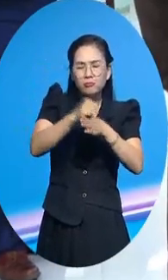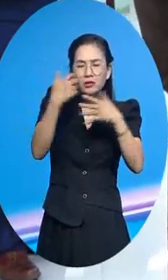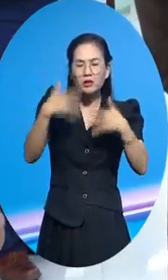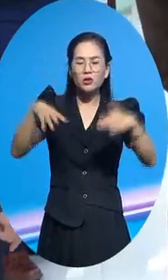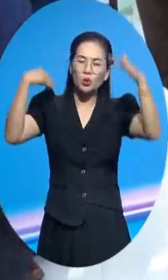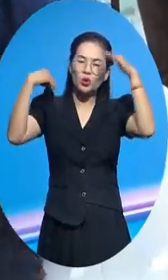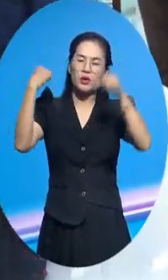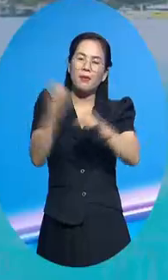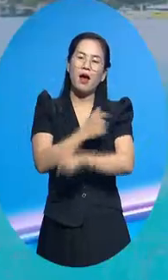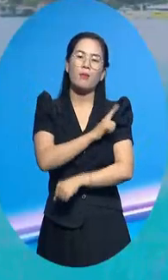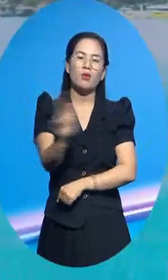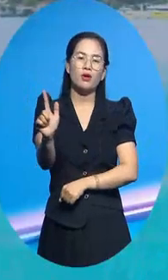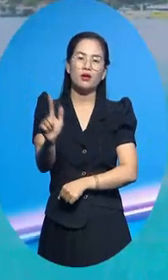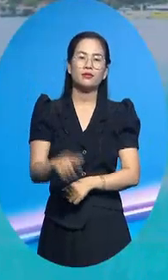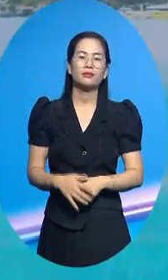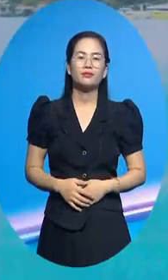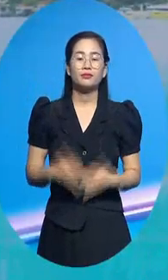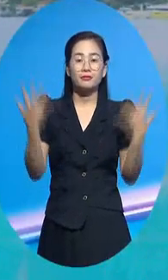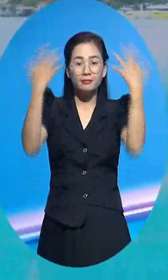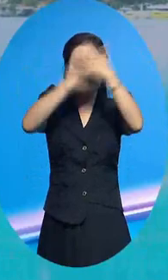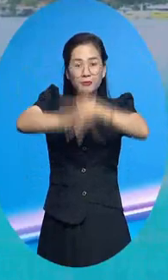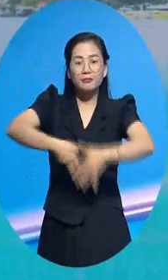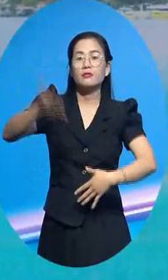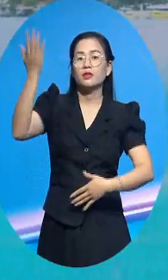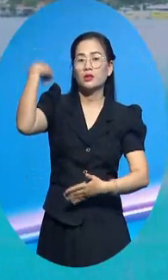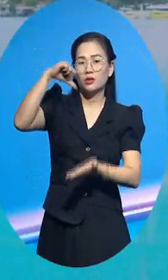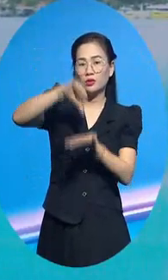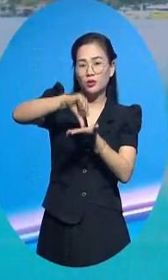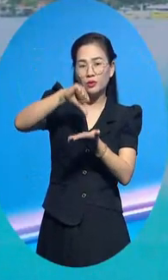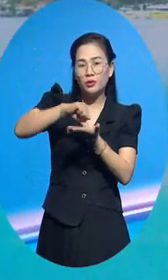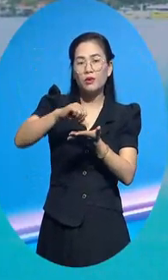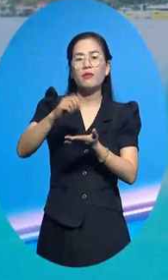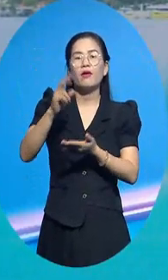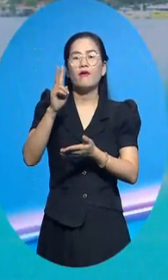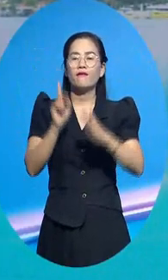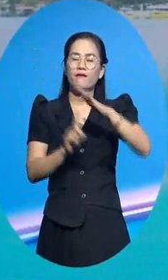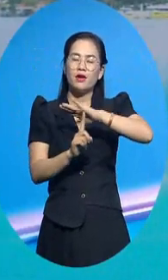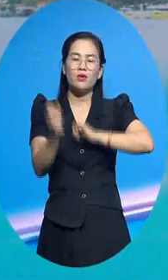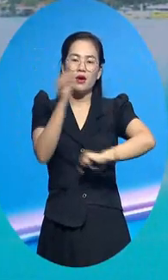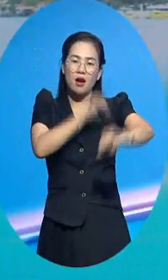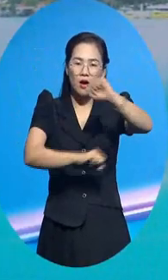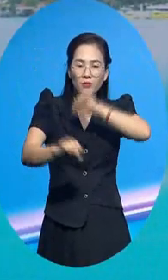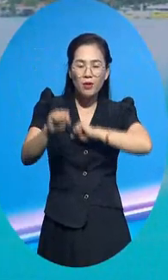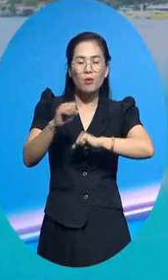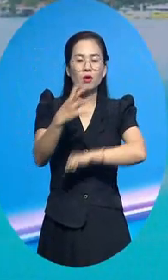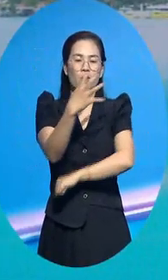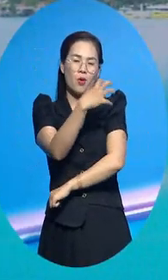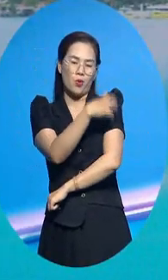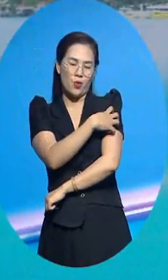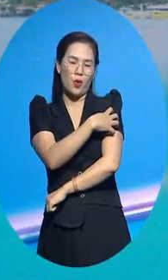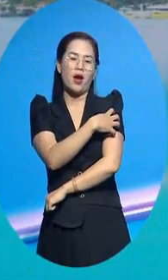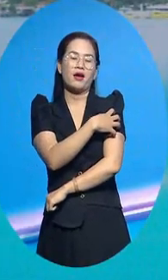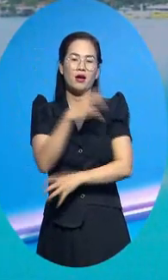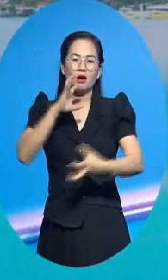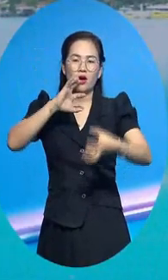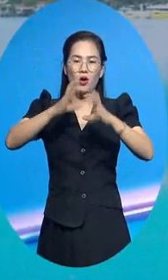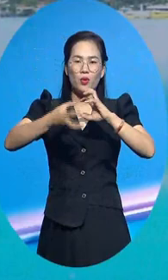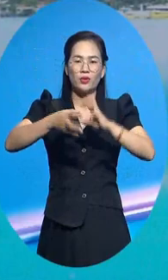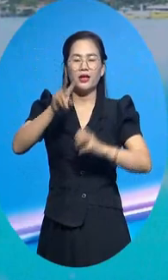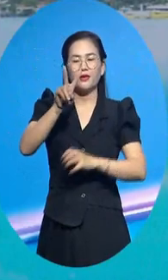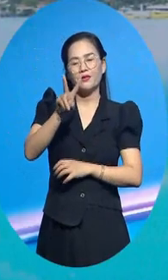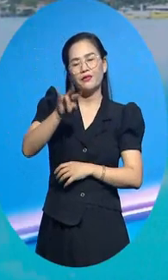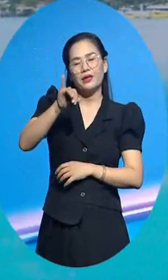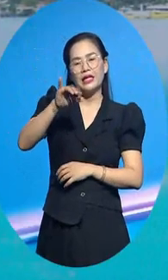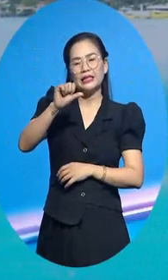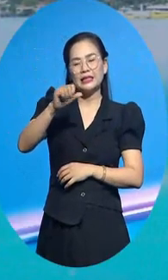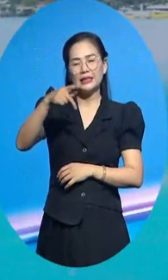trường. Tối qua, tại Trung tâm Văn hóa Lao động tỉnh Bình Dương, Công đoàn Khu công nghiệp Việt Nam Singapore, Công đoàn V-Ship đã